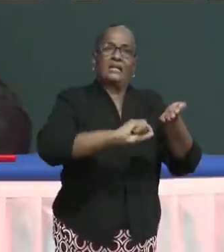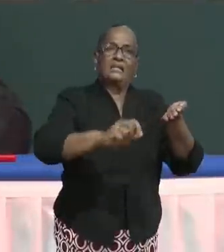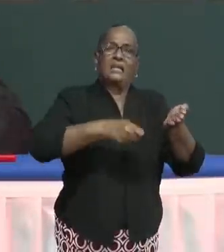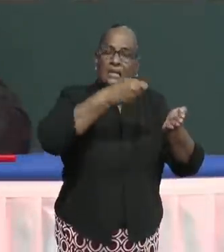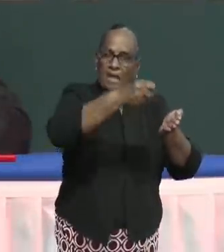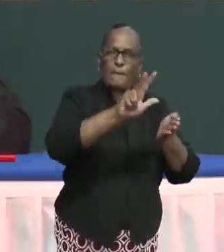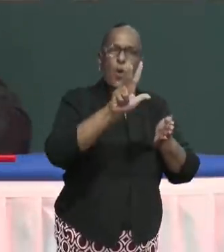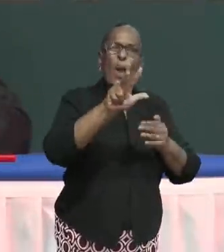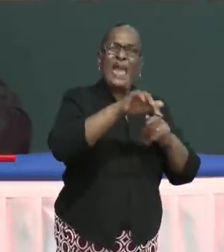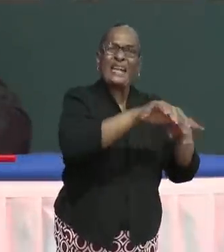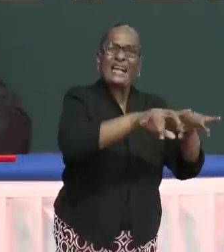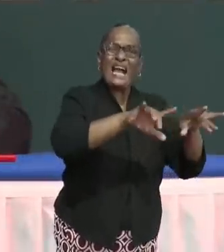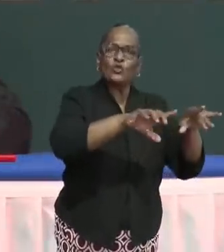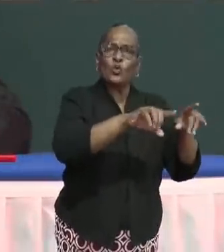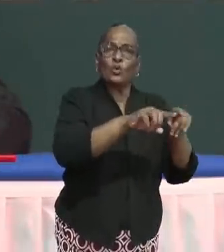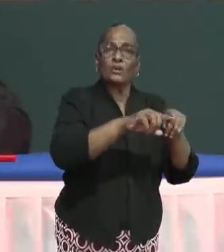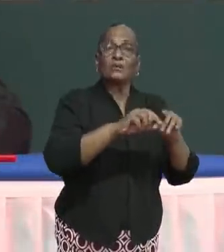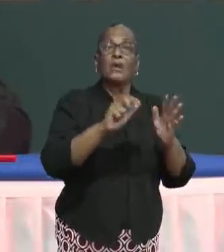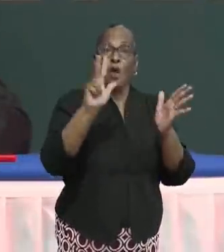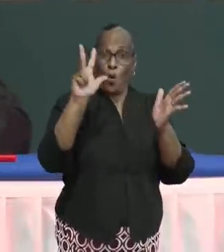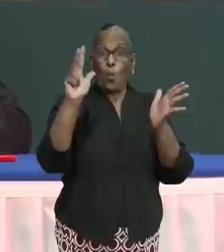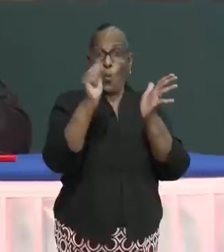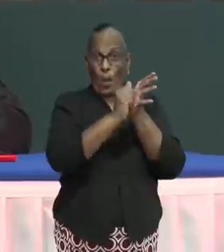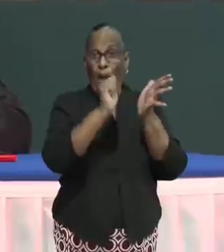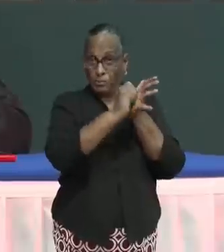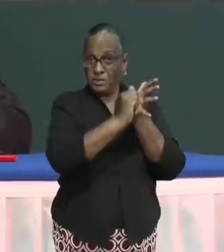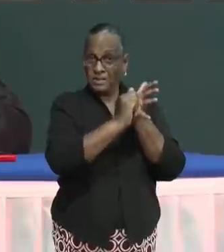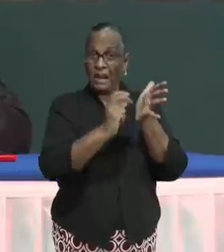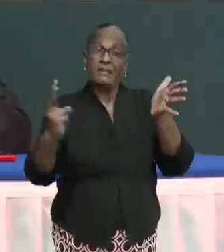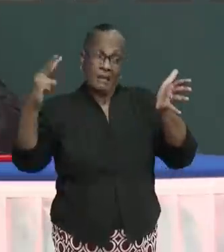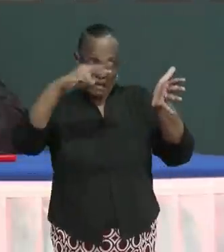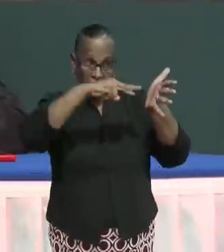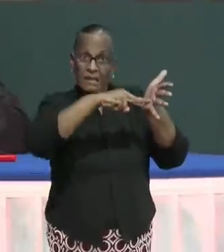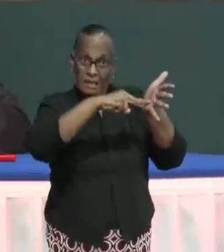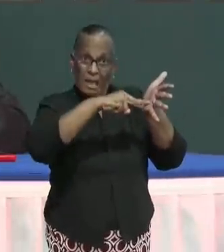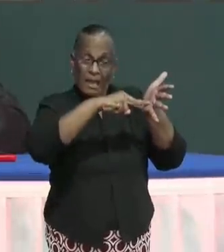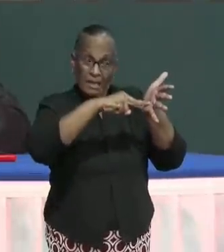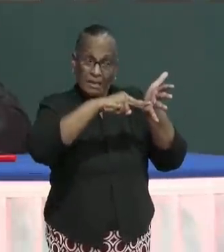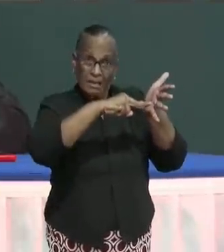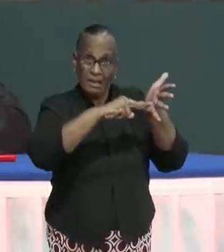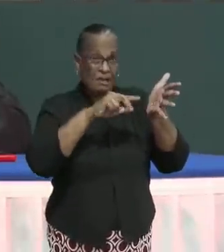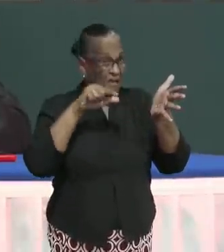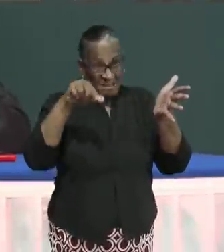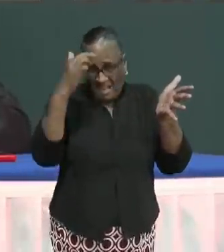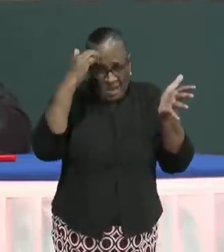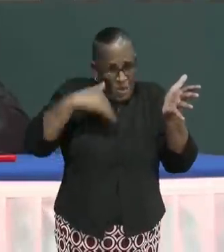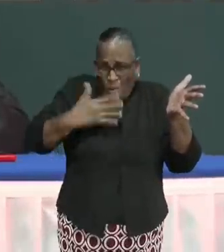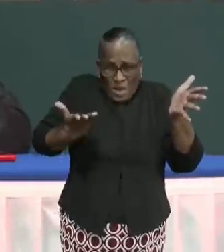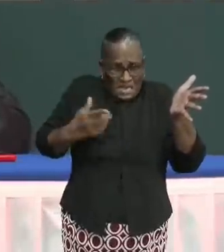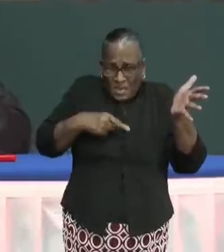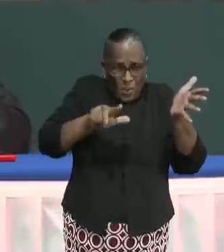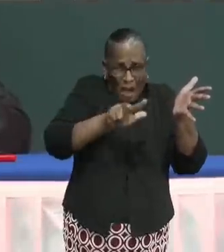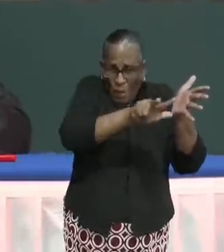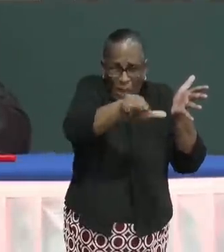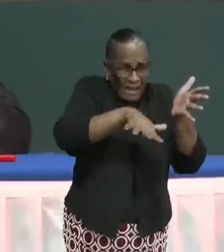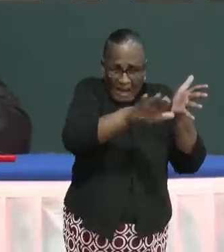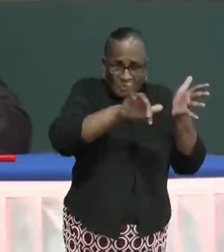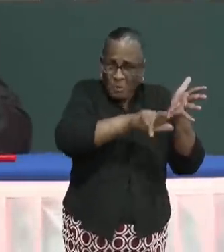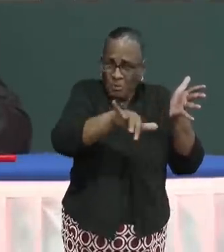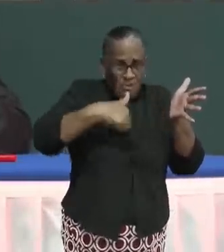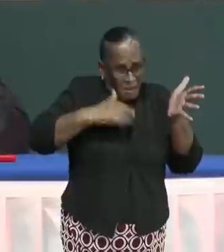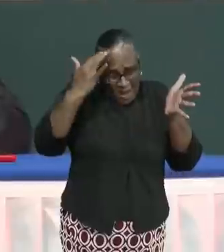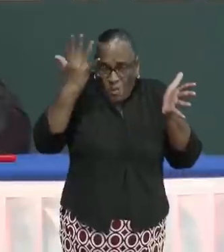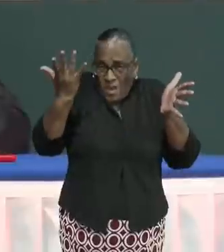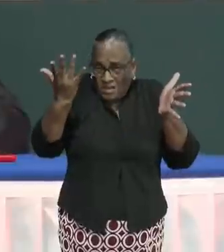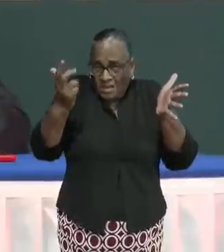publicering ook, a website, a COVID website. Dus i kan lukko, if i nou sabi, pe, jouw wijkkantoro dit, pe,